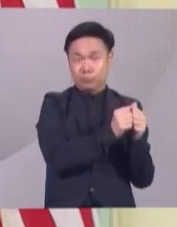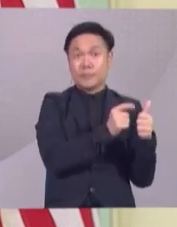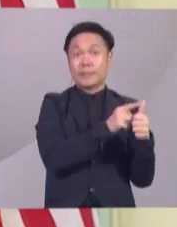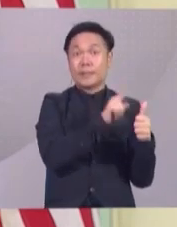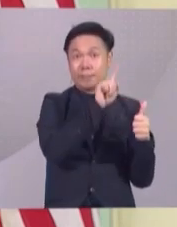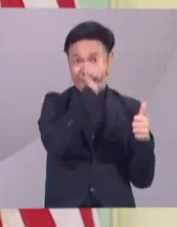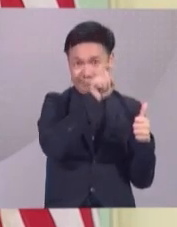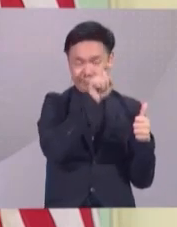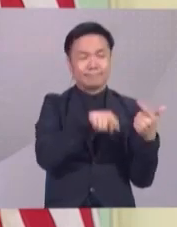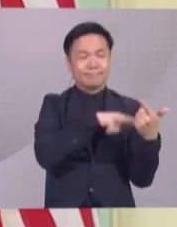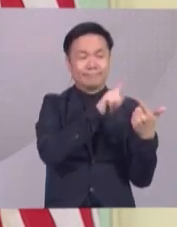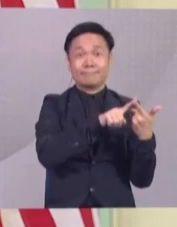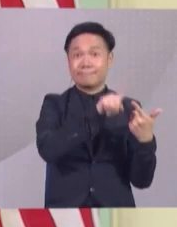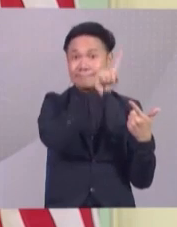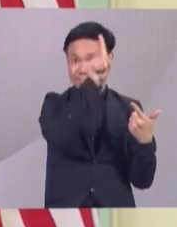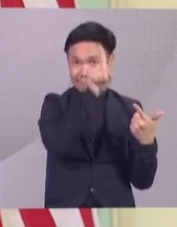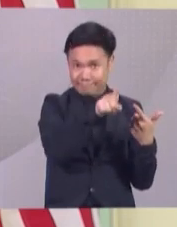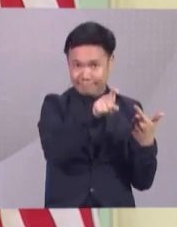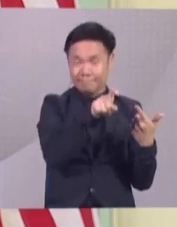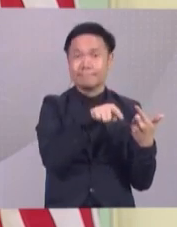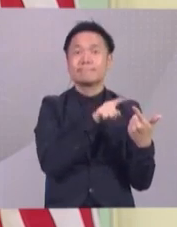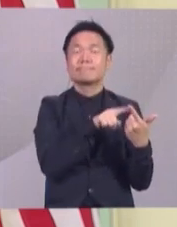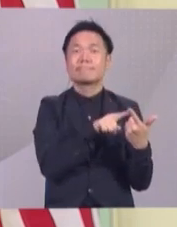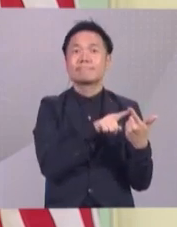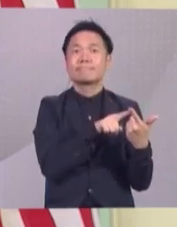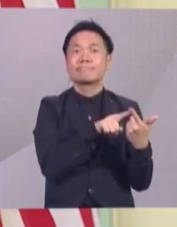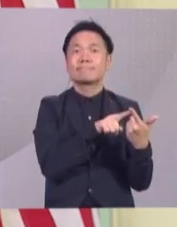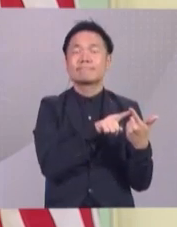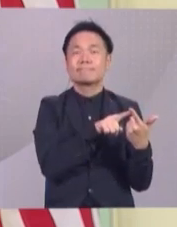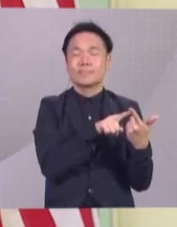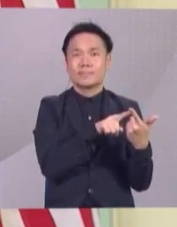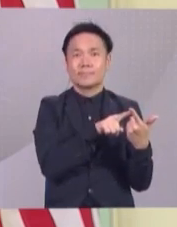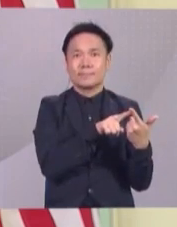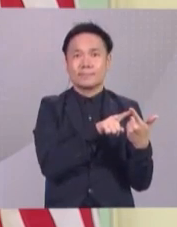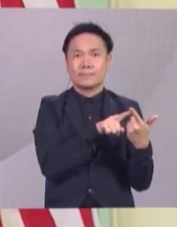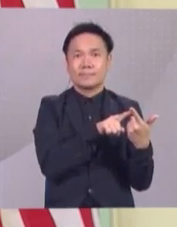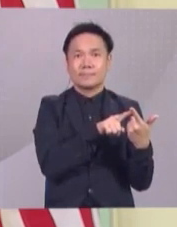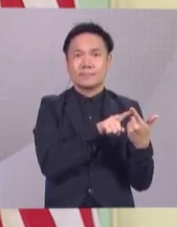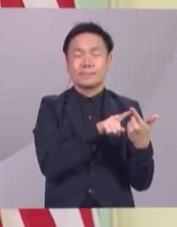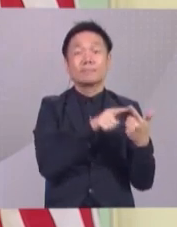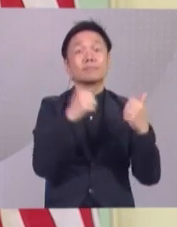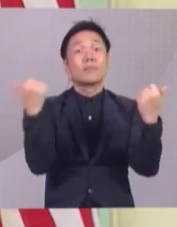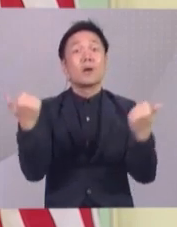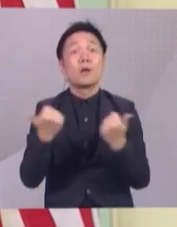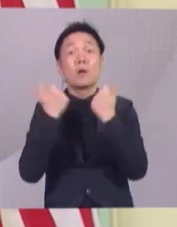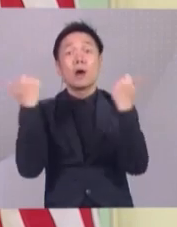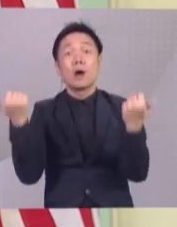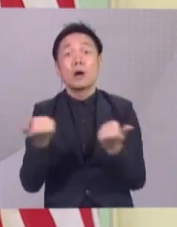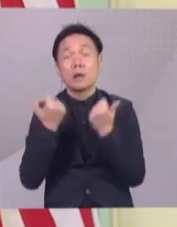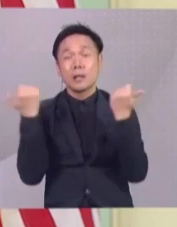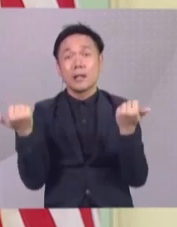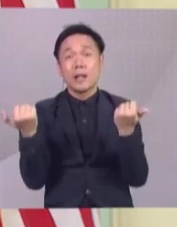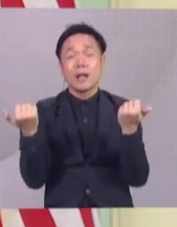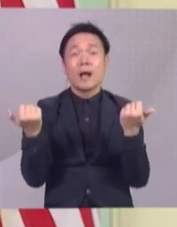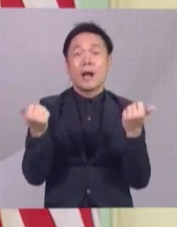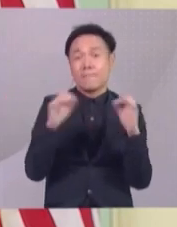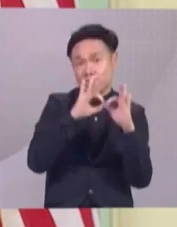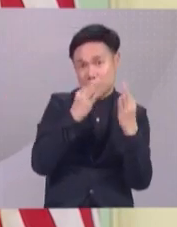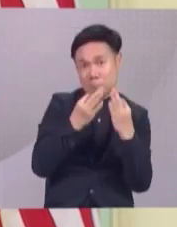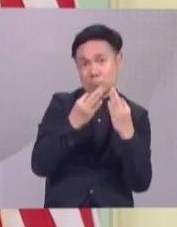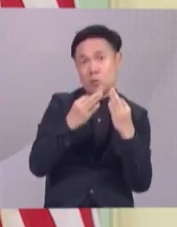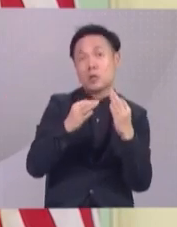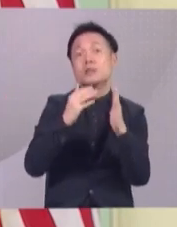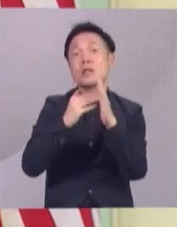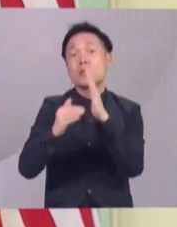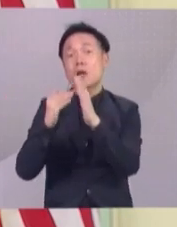Yang kedua soalan dia, sama ada mereka akan membenarkan hari raya dengan saudara mara terdekat,